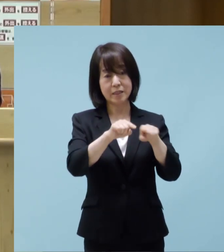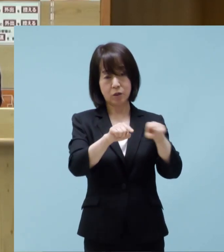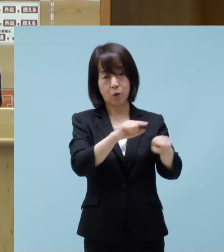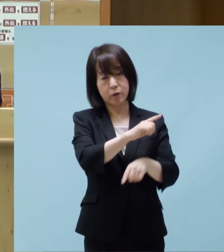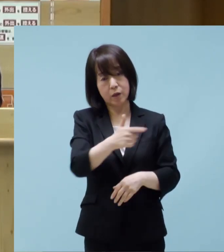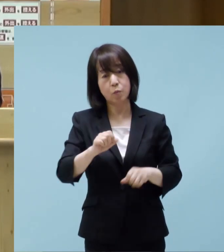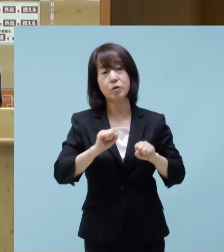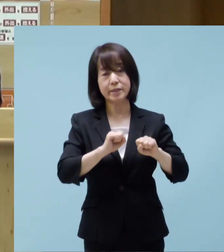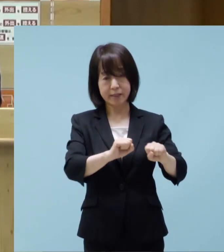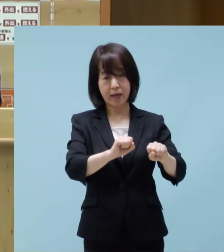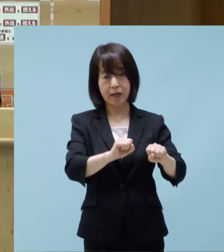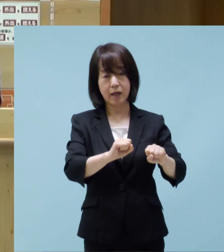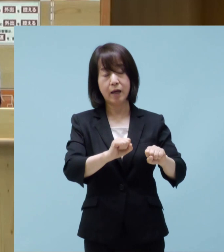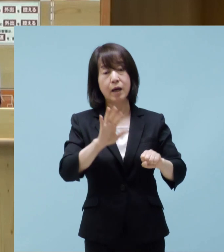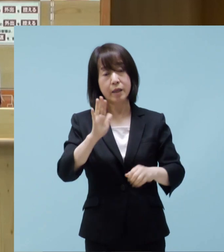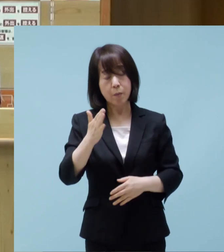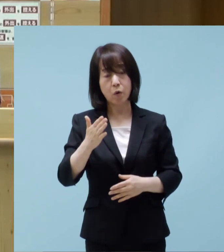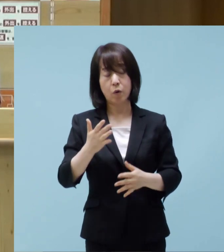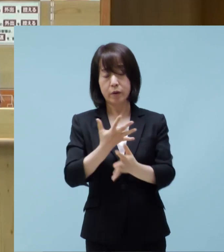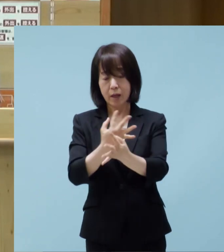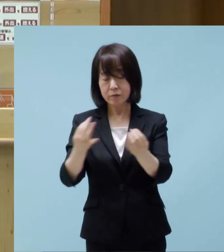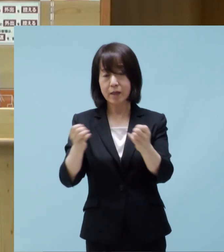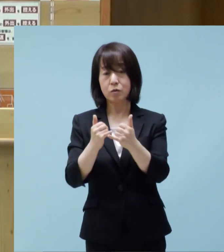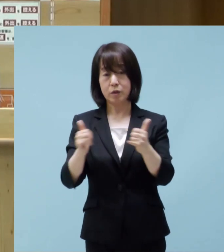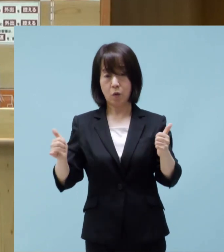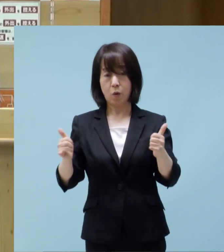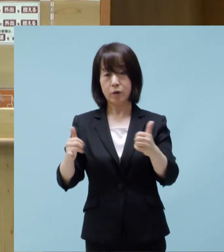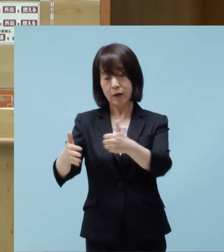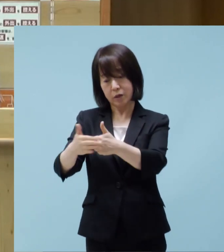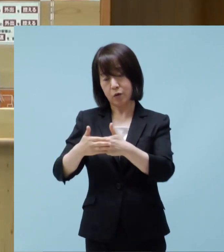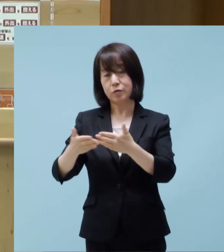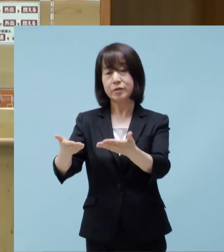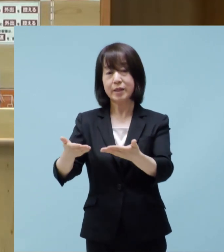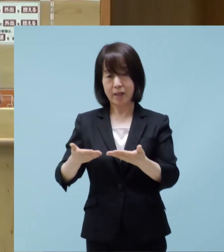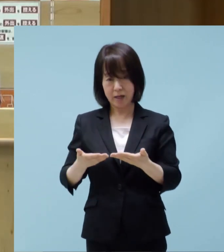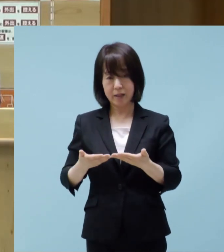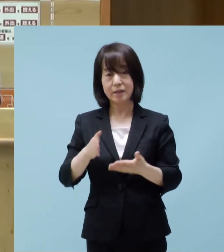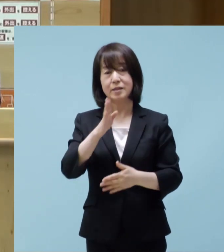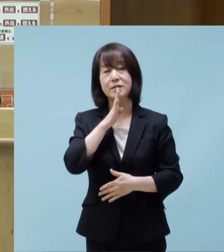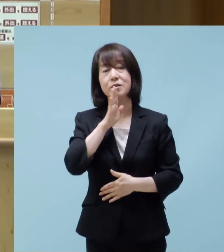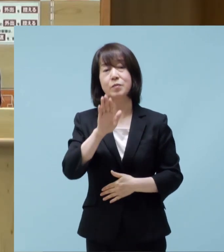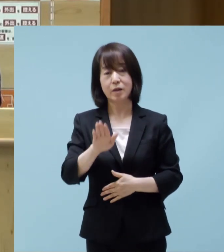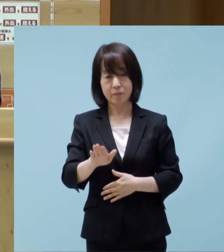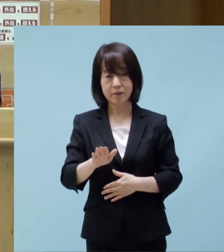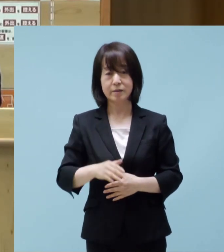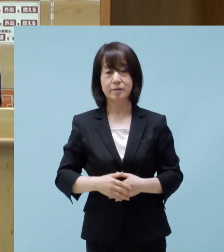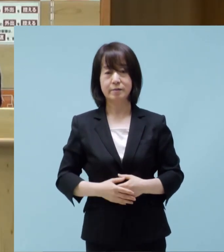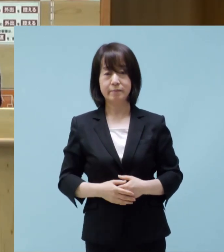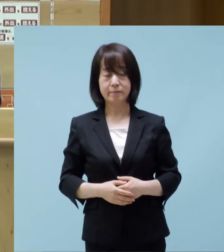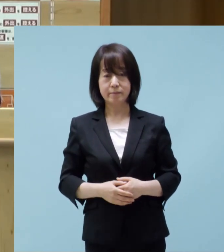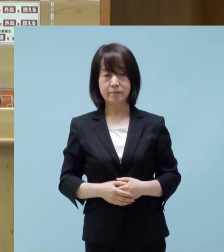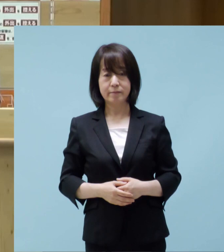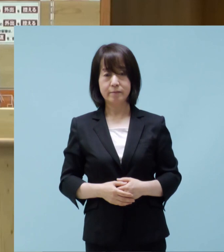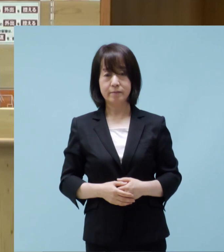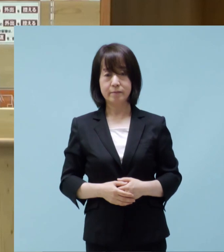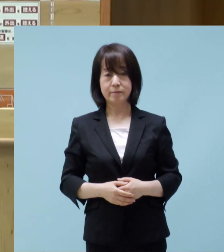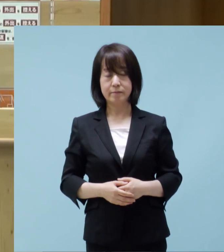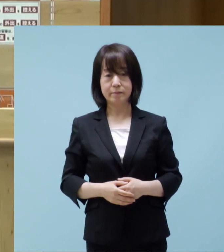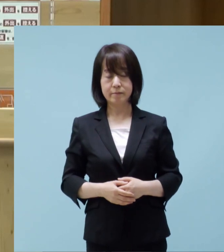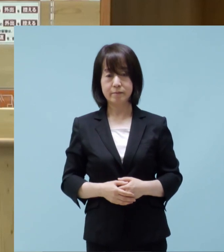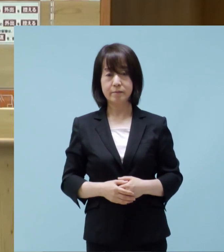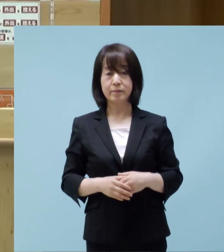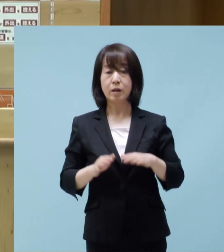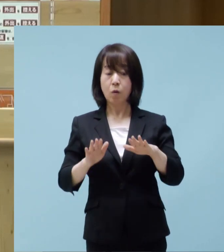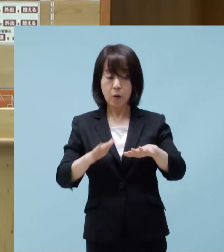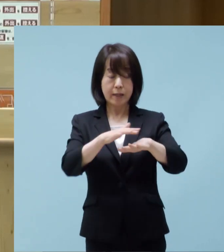方々にですね、ご協力をいただいてきたのも事実でございます。まあ、今回の札幌の状況